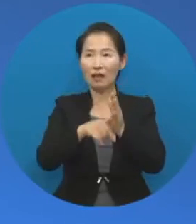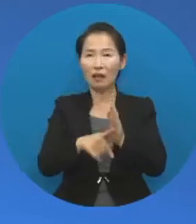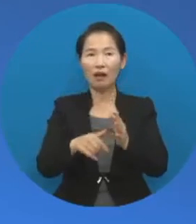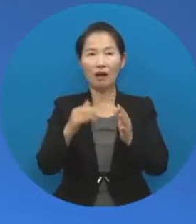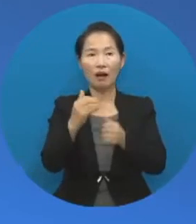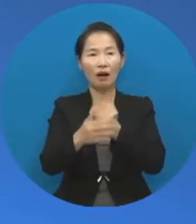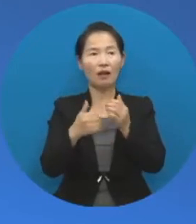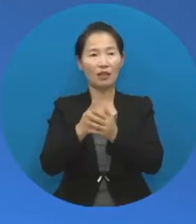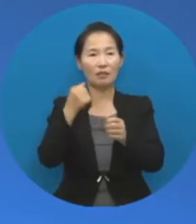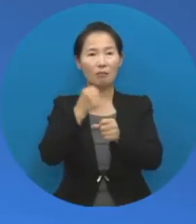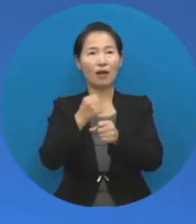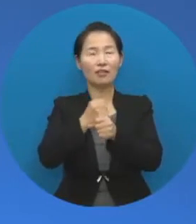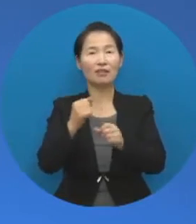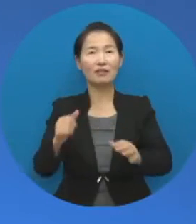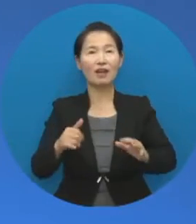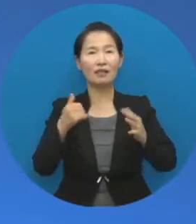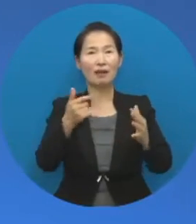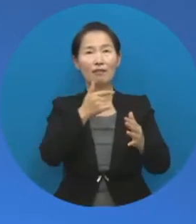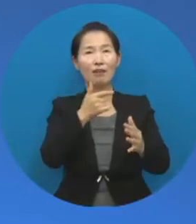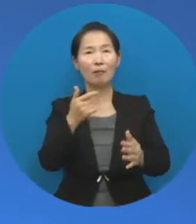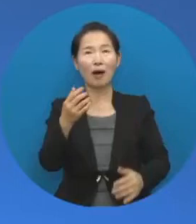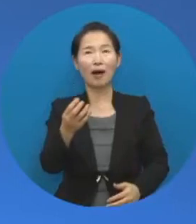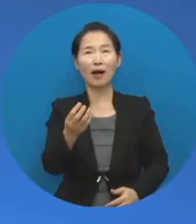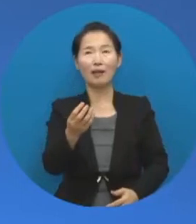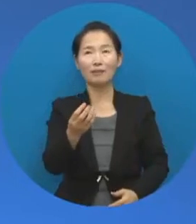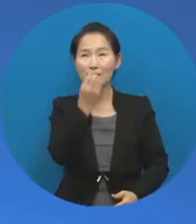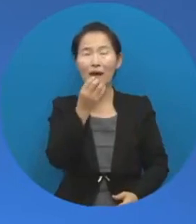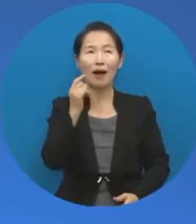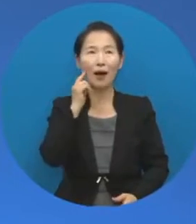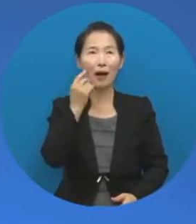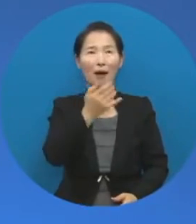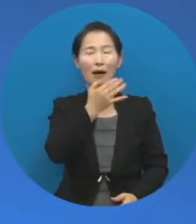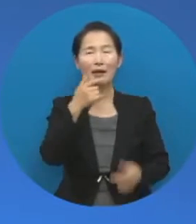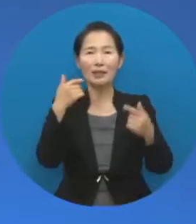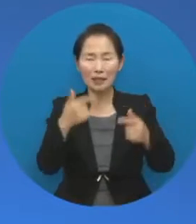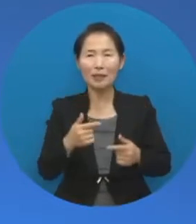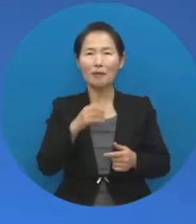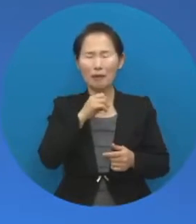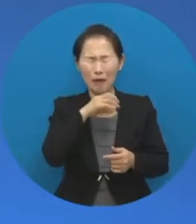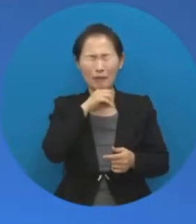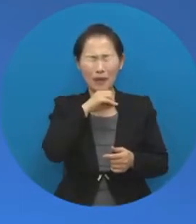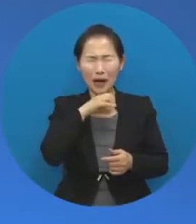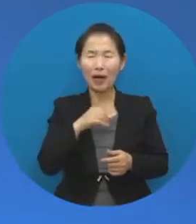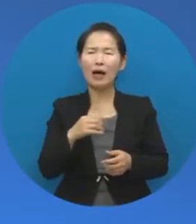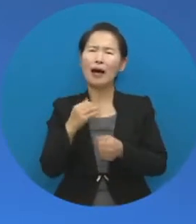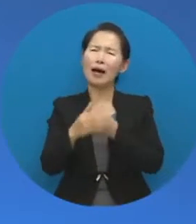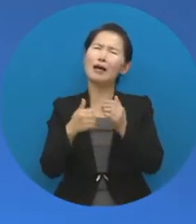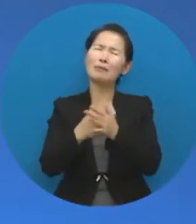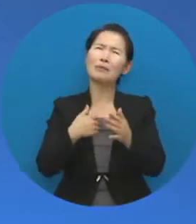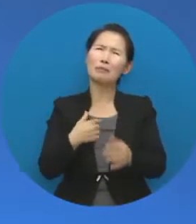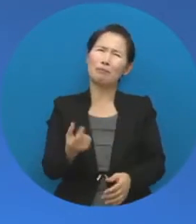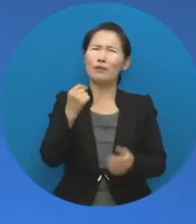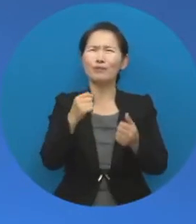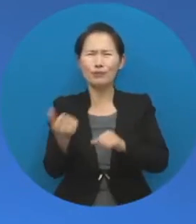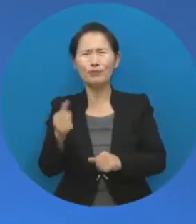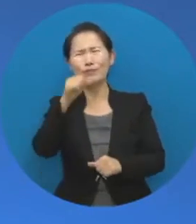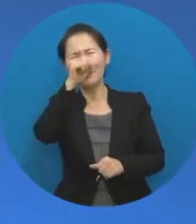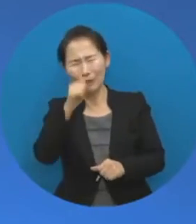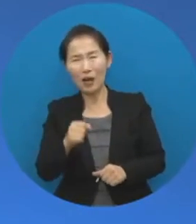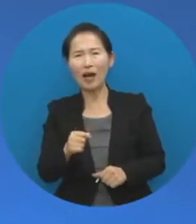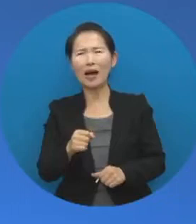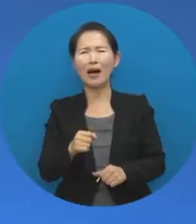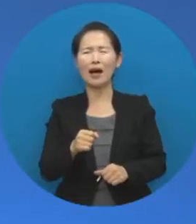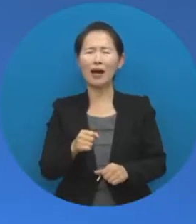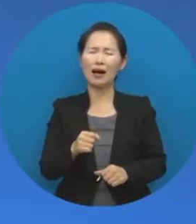저는 이렇게 아름다운지 몰랐어요. 늘 하나님을 원망하고 막 하나님 저 빨리 천국 데려가 주세요. 저 이게 결국은